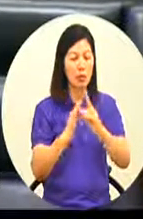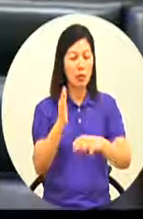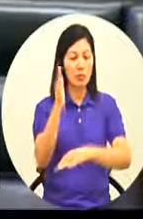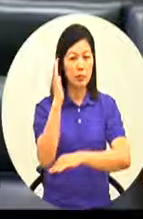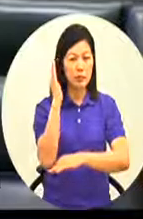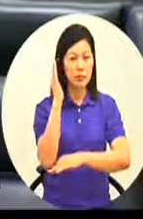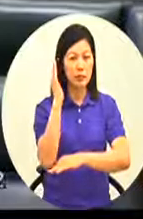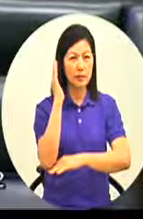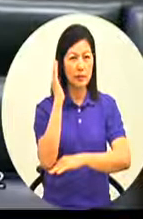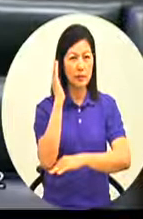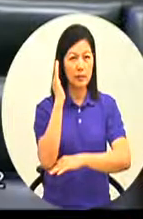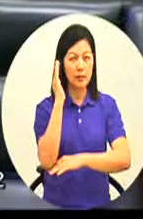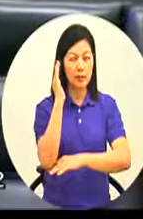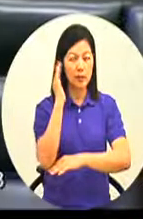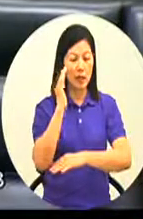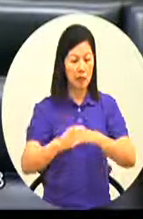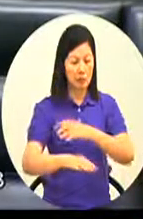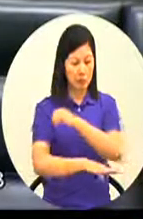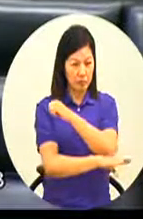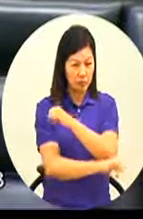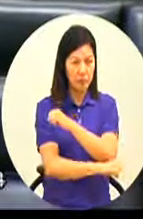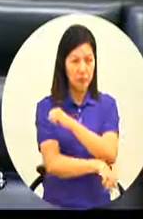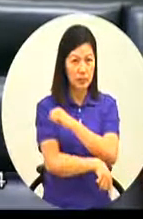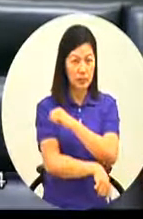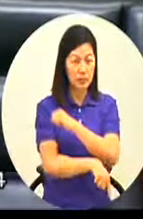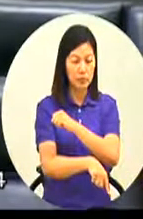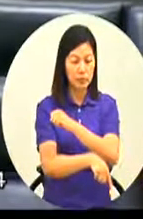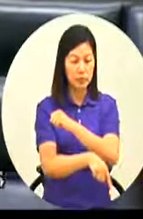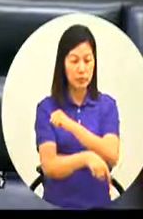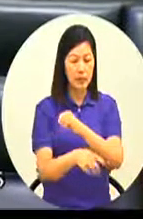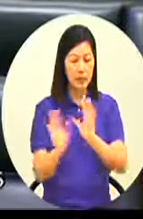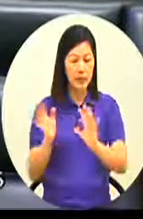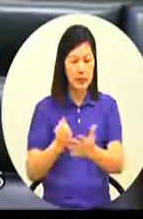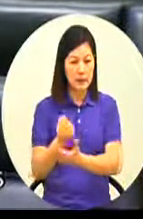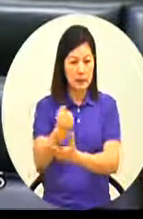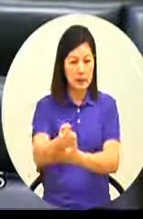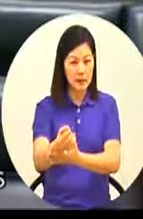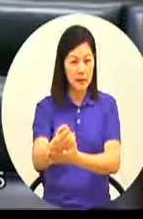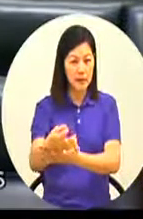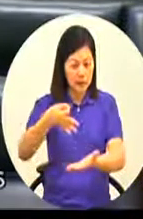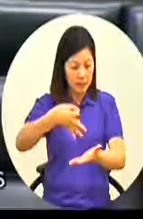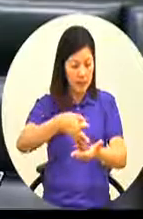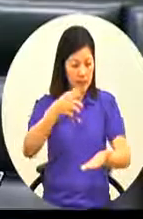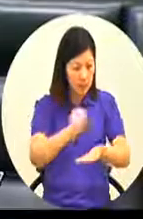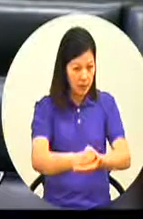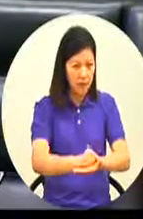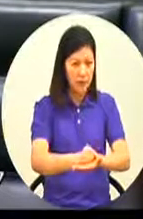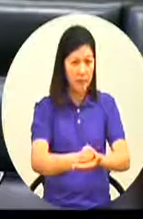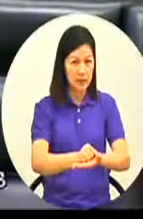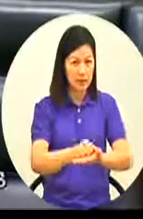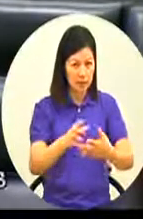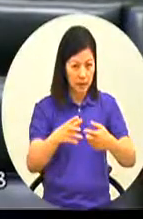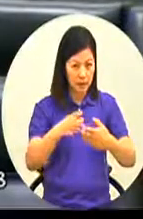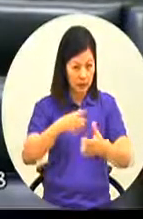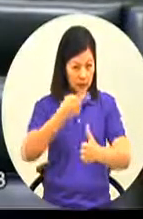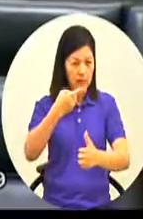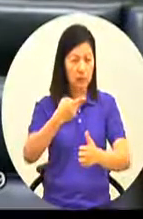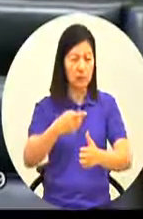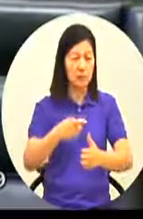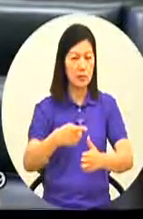第一线是户政，第一线是我们的户政来去登记孩子的出生嘛，哈、哦，他要登记嘛，登记他在申